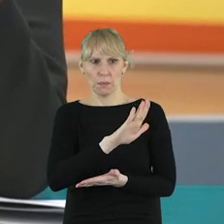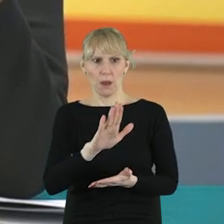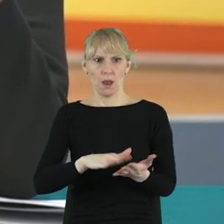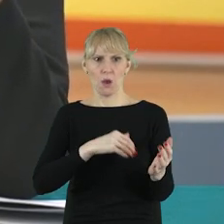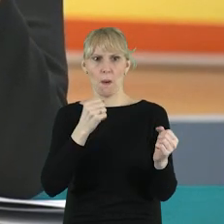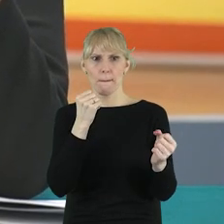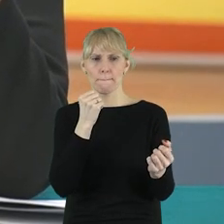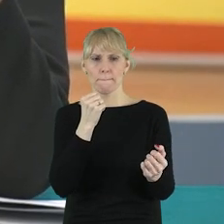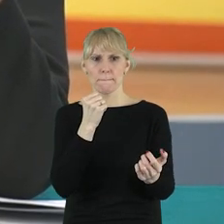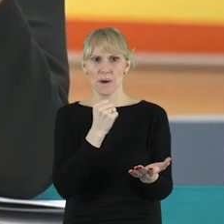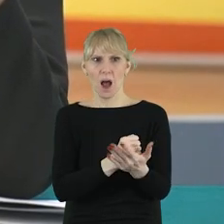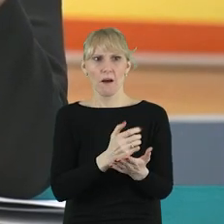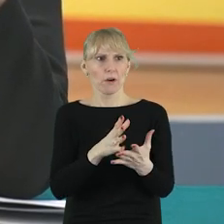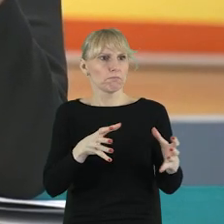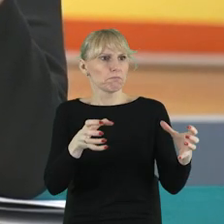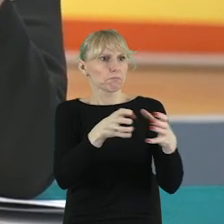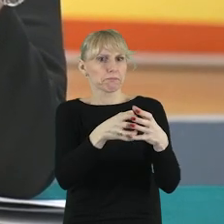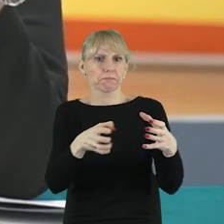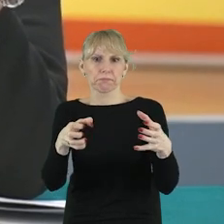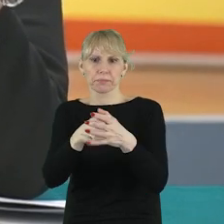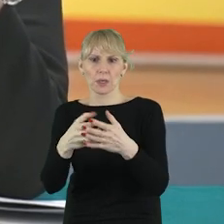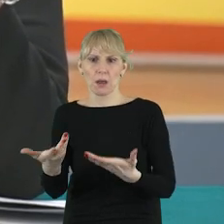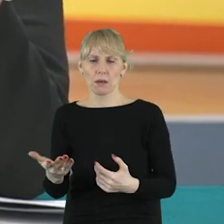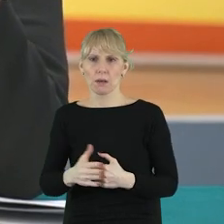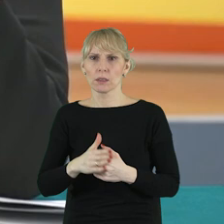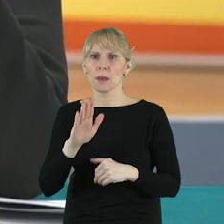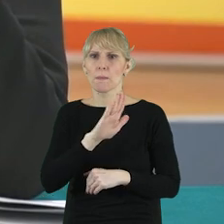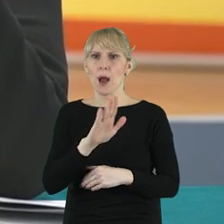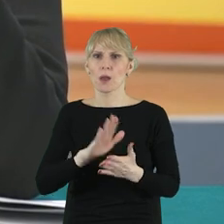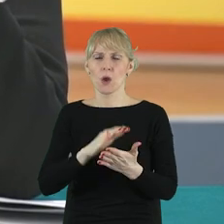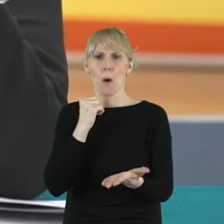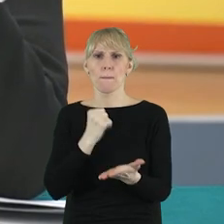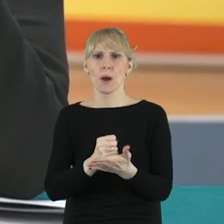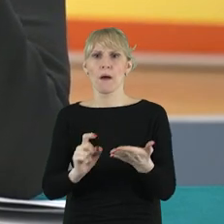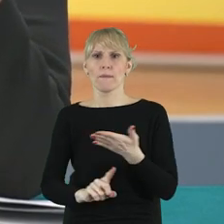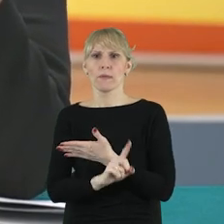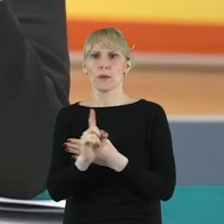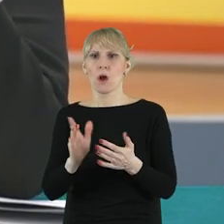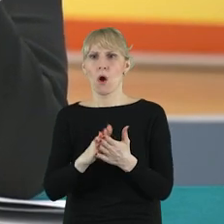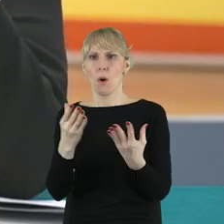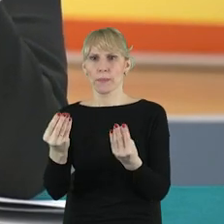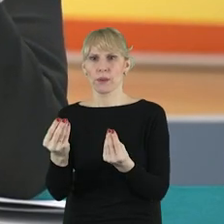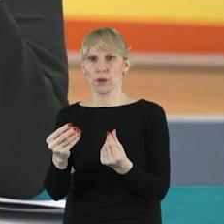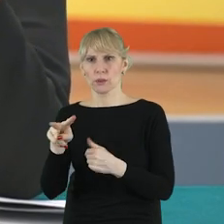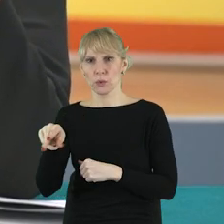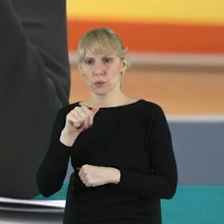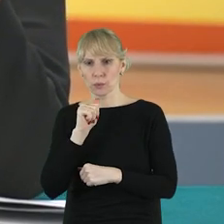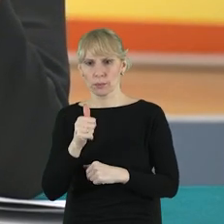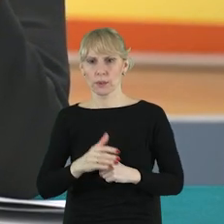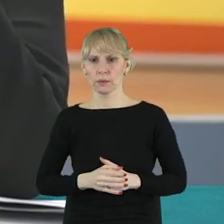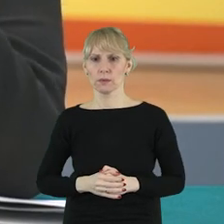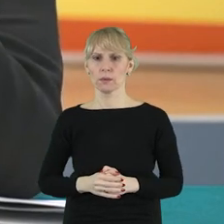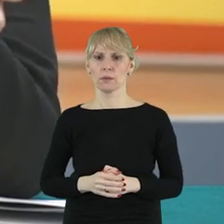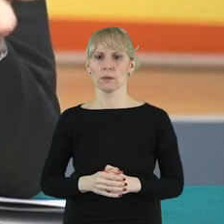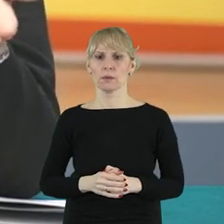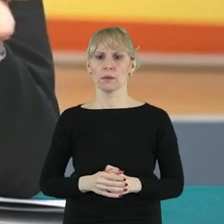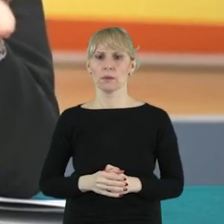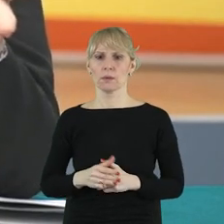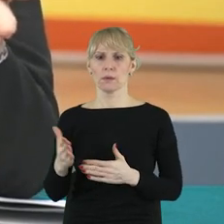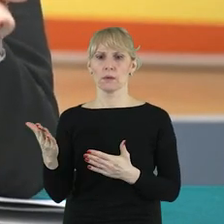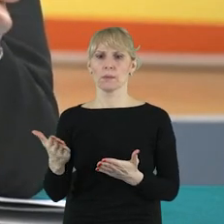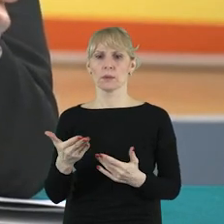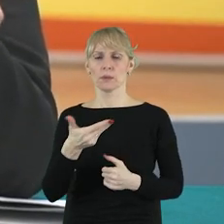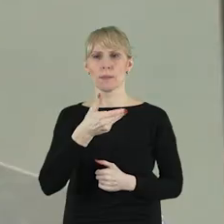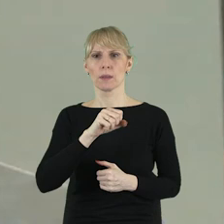zrzeszać. Ludzie mają prawo się zrzeszać i ludzie mają prawo występować o środki unijne. Proszę bardzo,